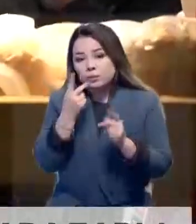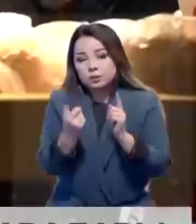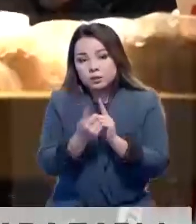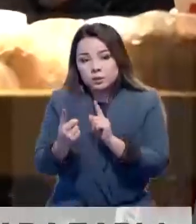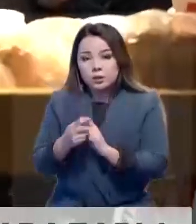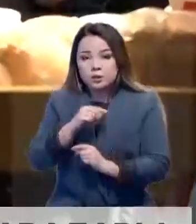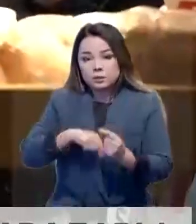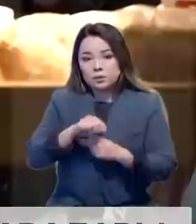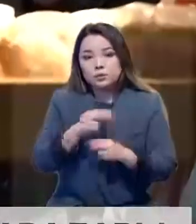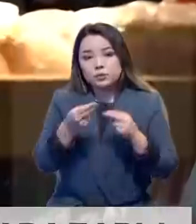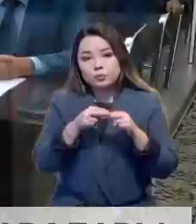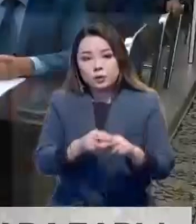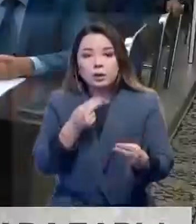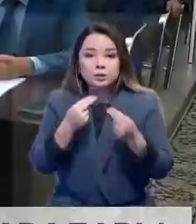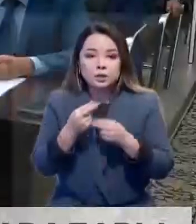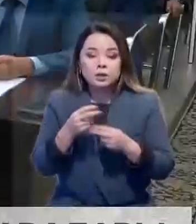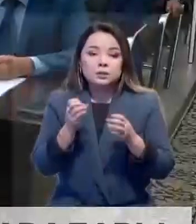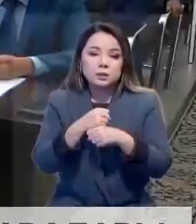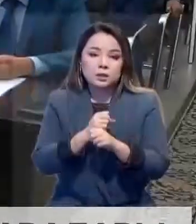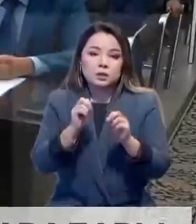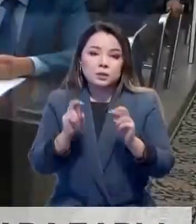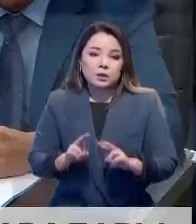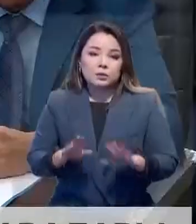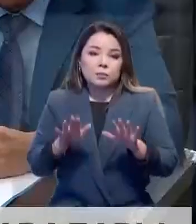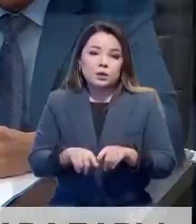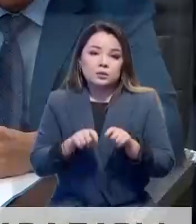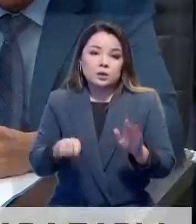кездесіп, субсидиялау, азық-түлік зертханасын ашу секілді мәселелерді талқылады.